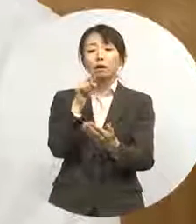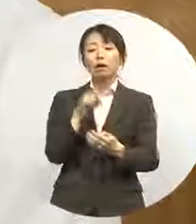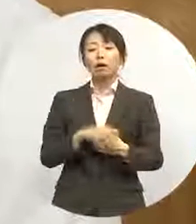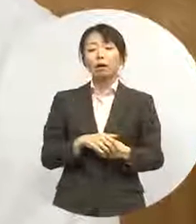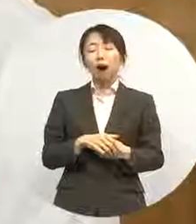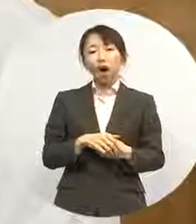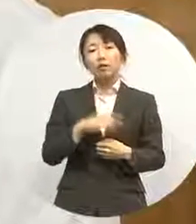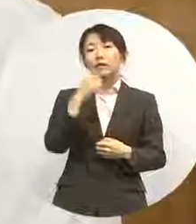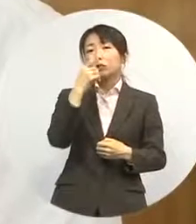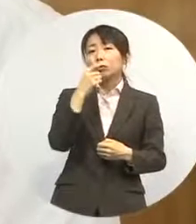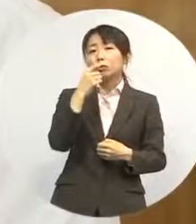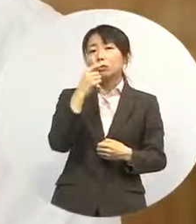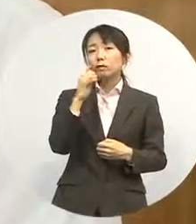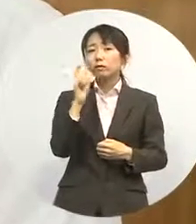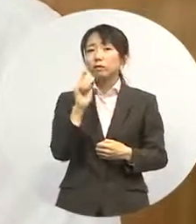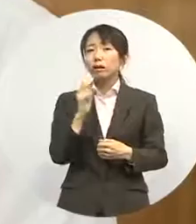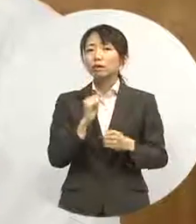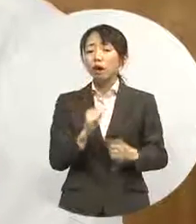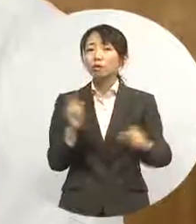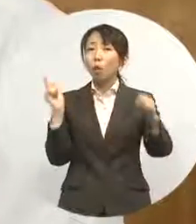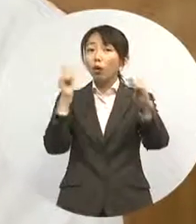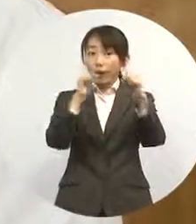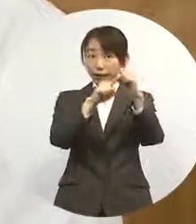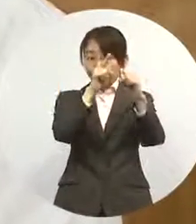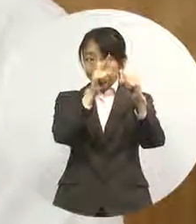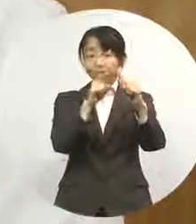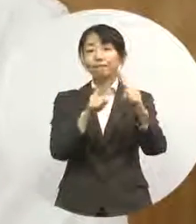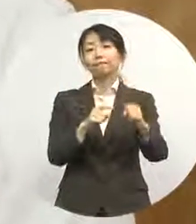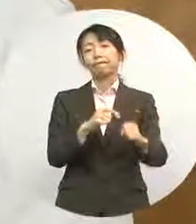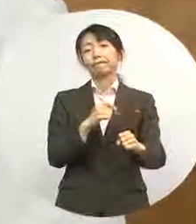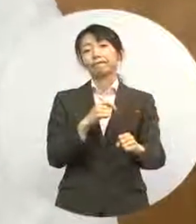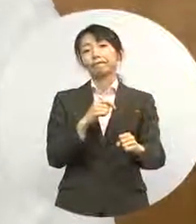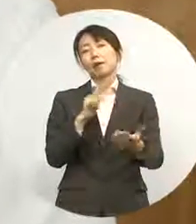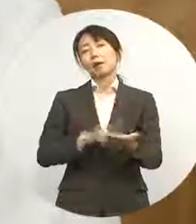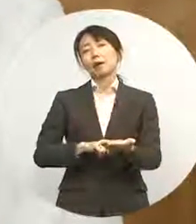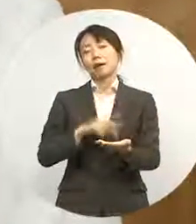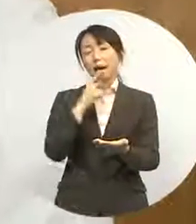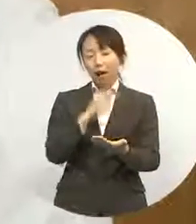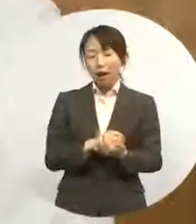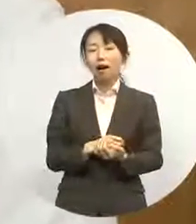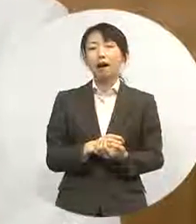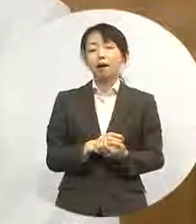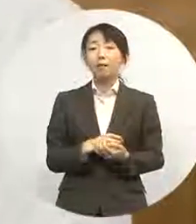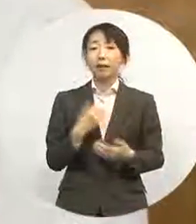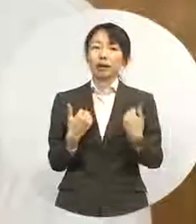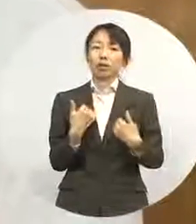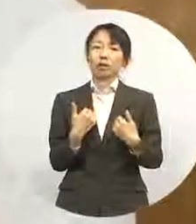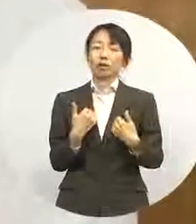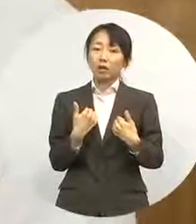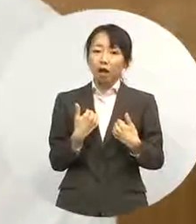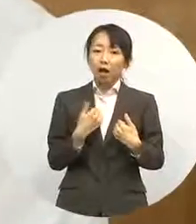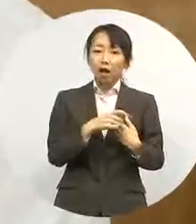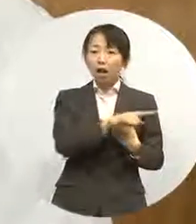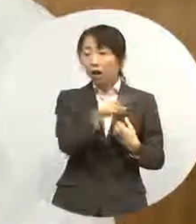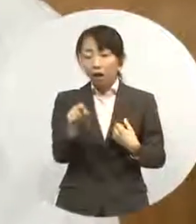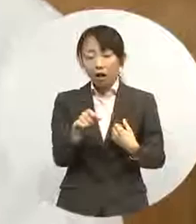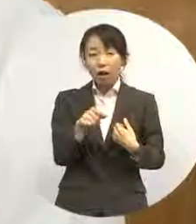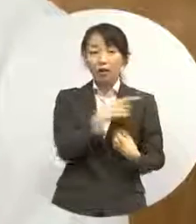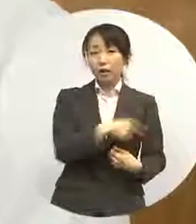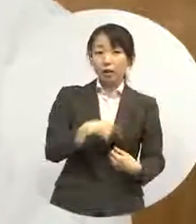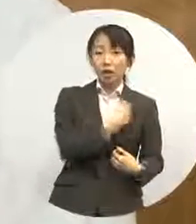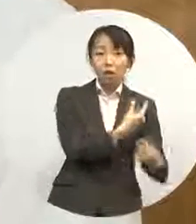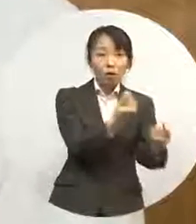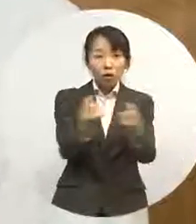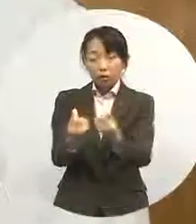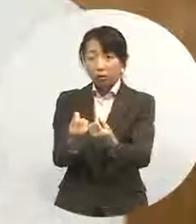自分で何をやるかっていう目的を持ったんで、それで楽しく、で結構皆さんも同じような